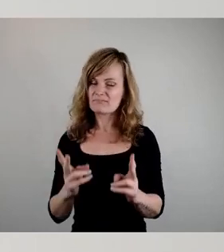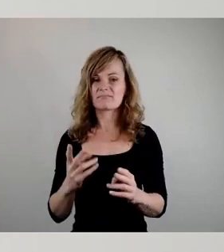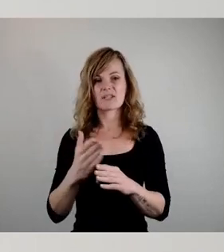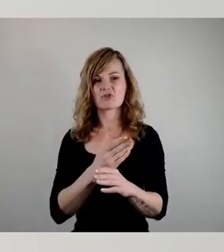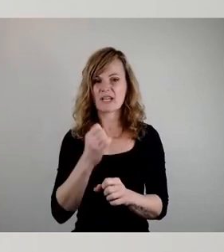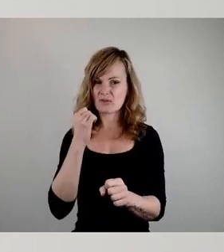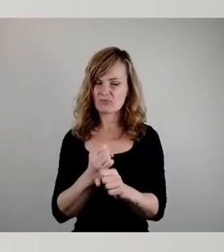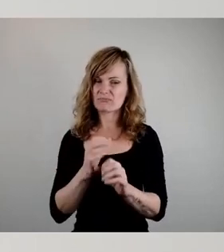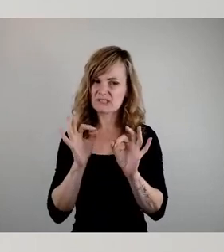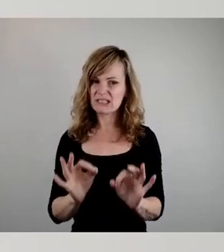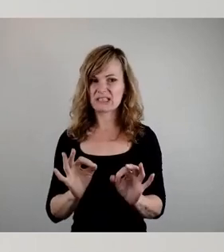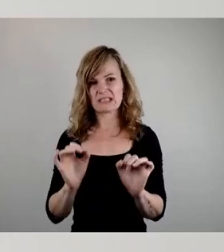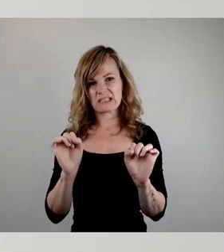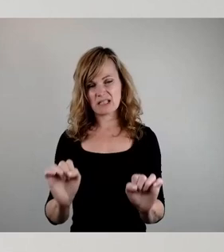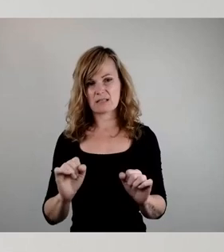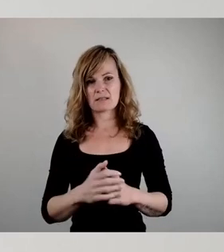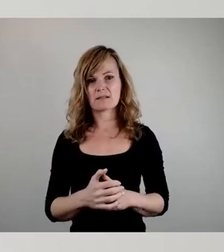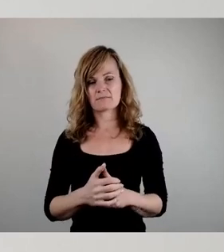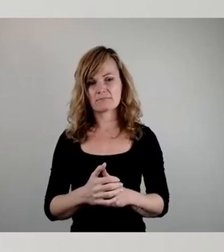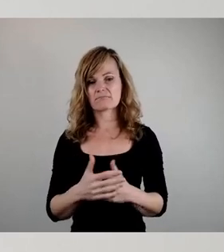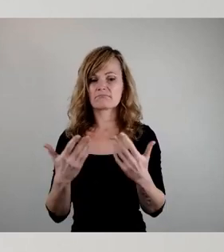bringen. Und da ist vermutlich hier die